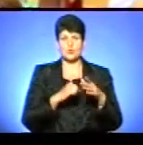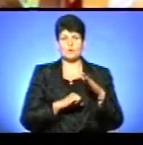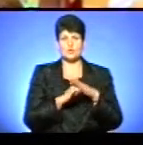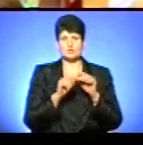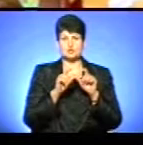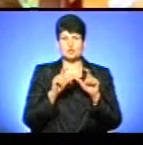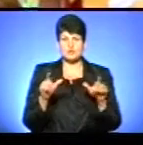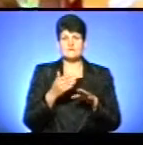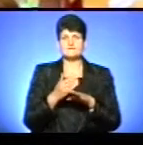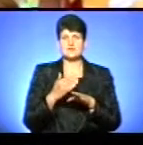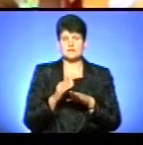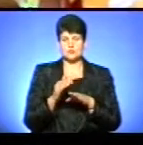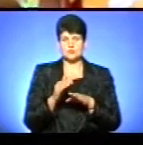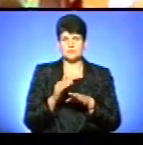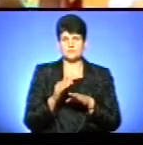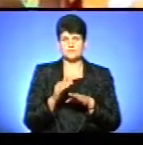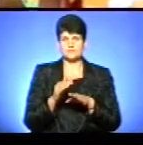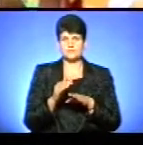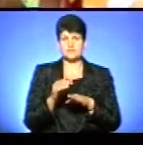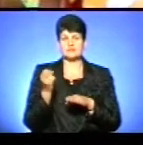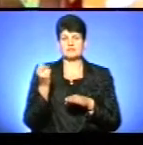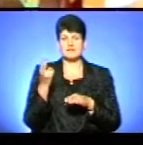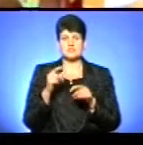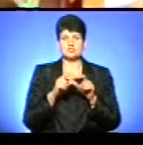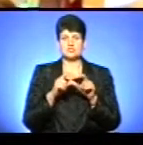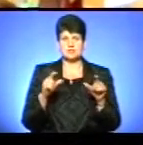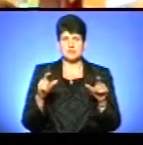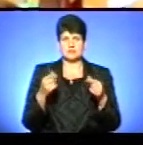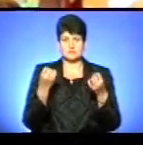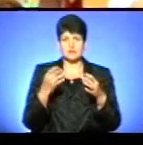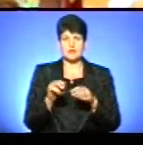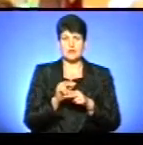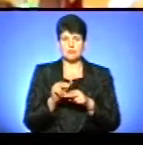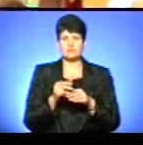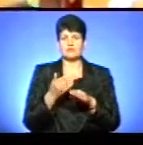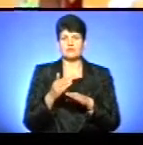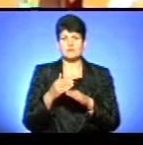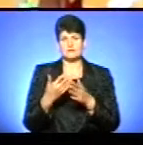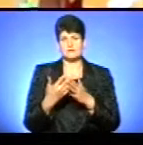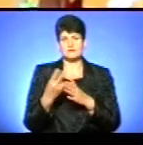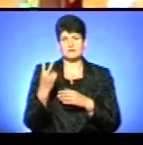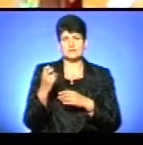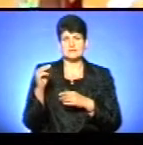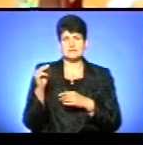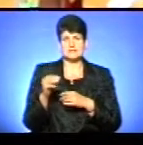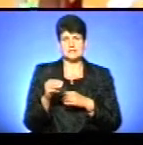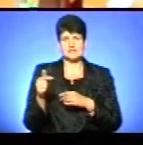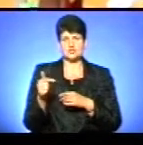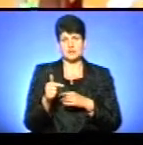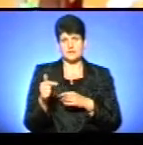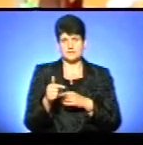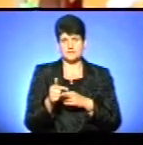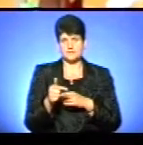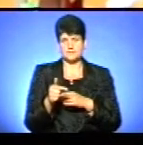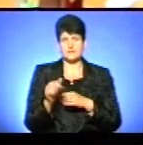створено три опорних школи. Виділено на 12 шкіл на поточний ремонт виділено приблизно по 200 тисяч гривень.